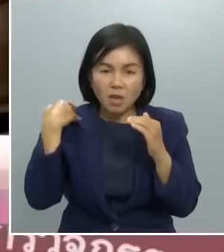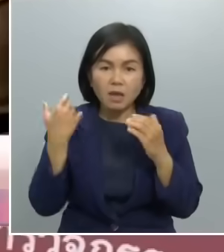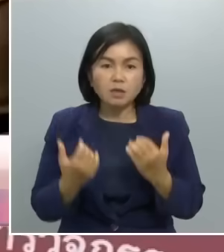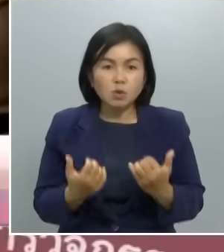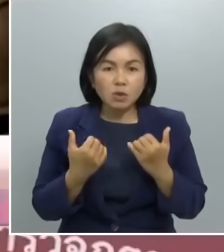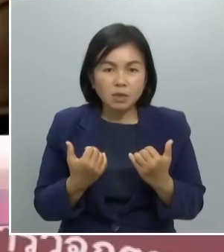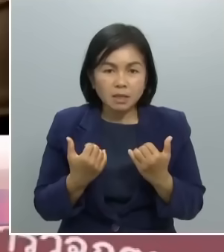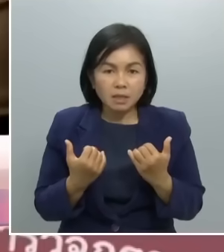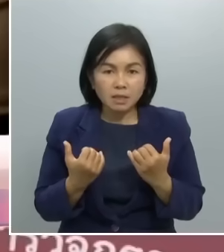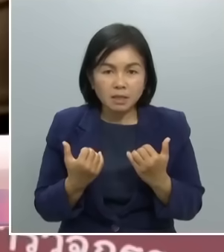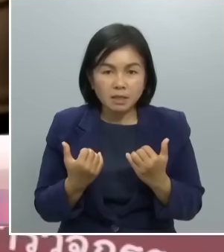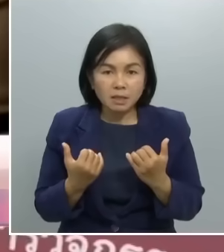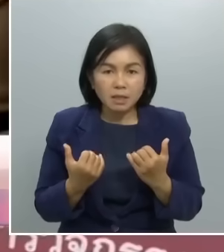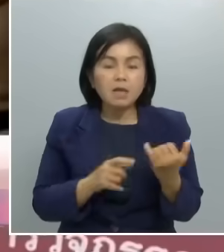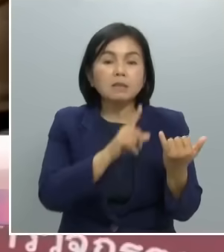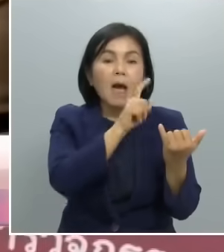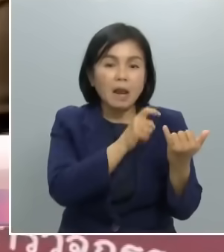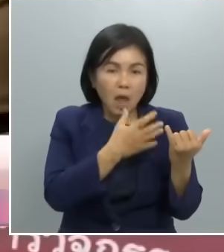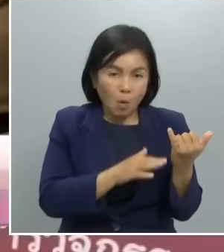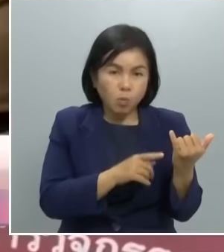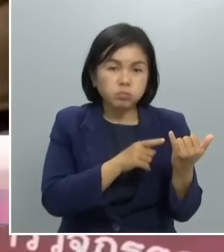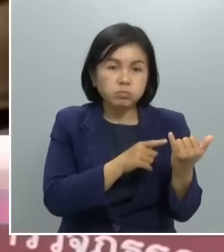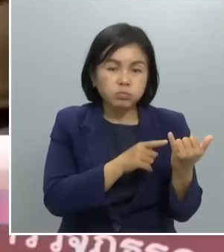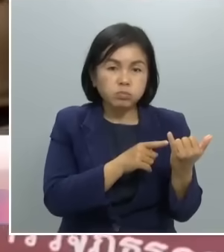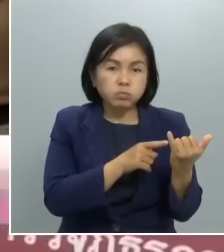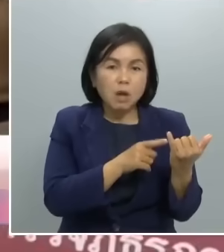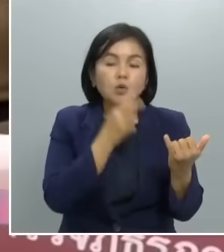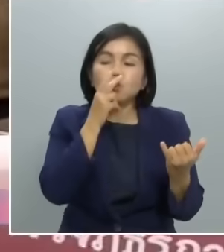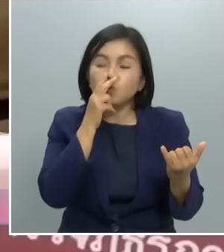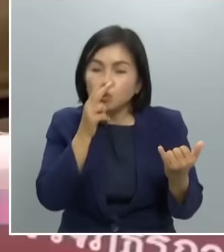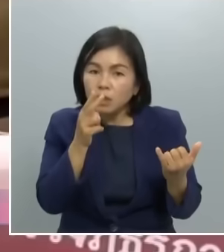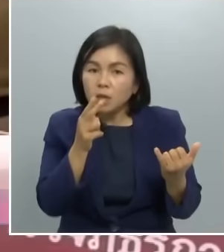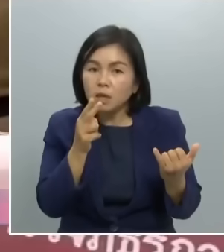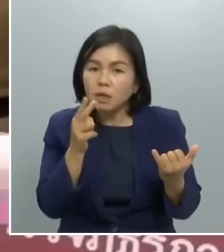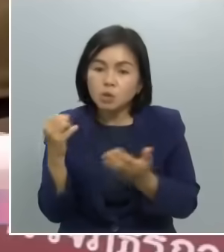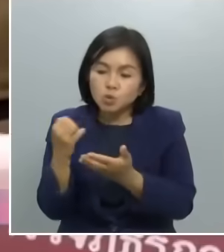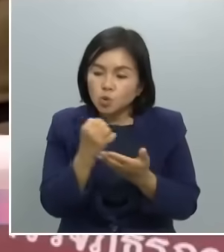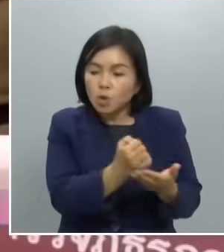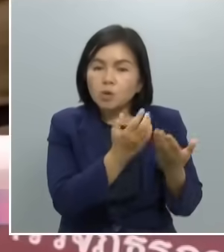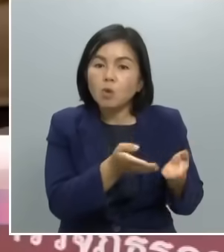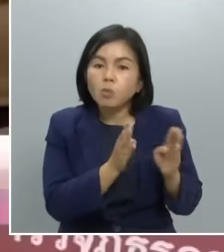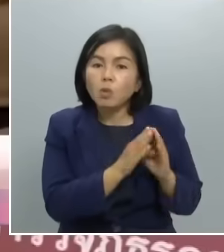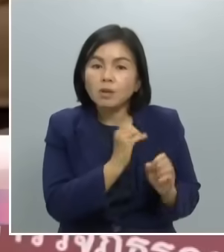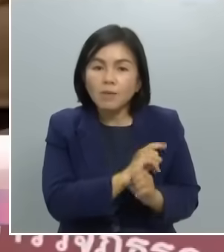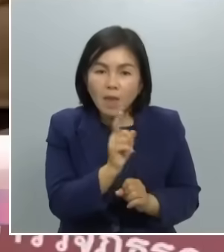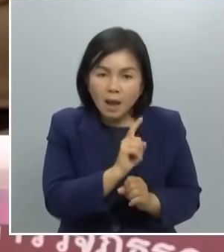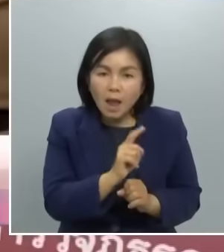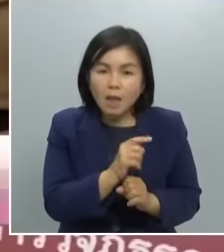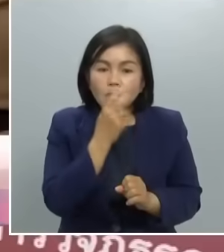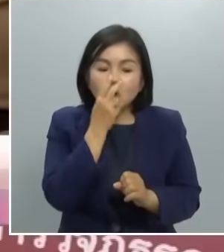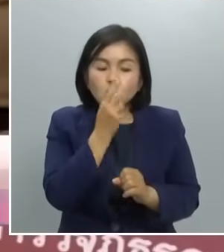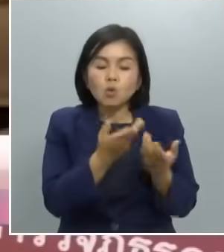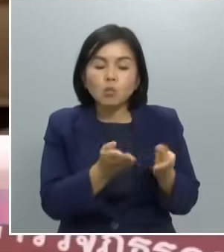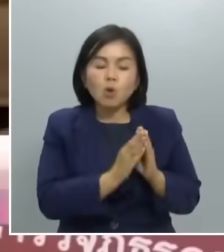ด็กมีเสียชีวิตแล้วเนี่ยต้องดูที่ว่าเราจะดูเรื่องเยียวยาครอบครัวเขายังไงไปดูความเป็นอยู่ของคุณพ่อคุณ